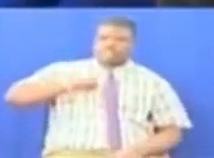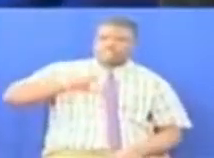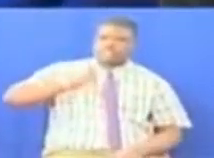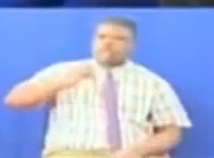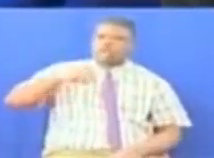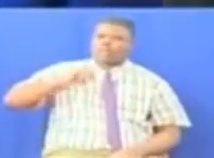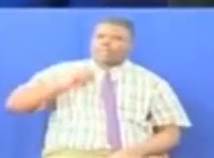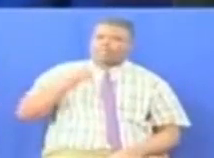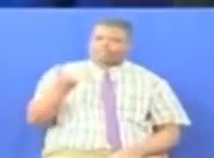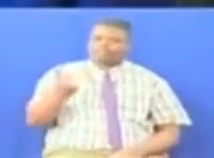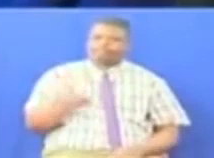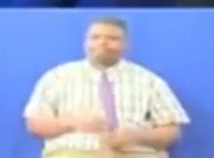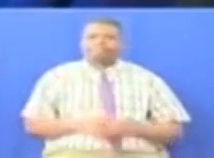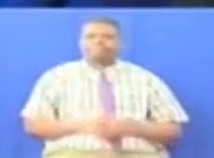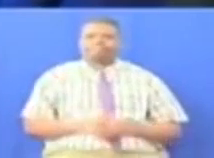Makamba.